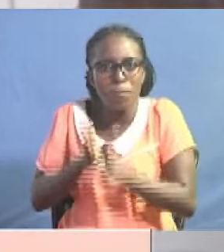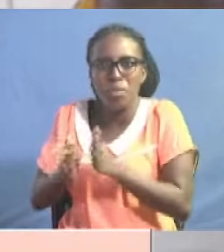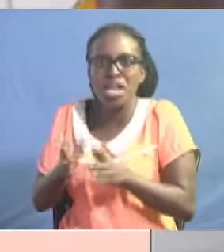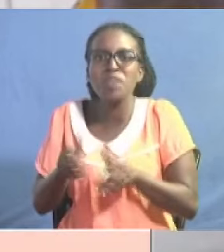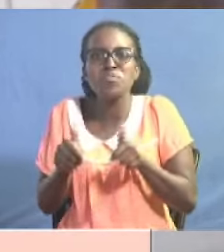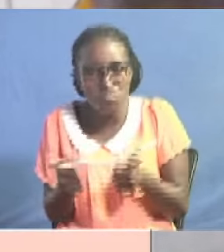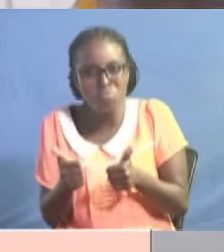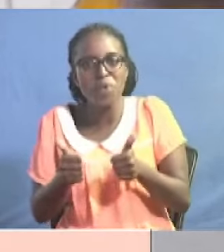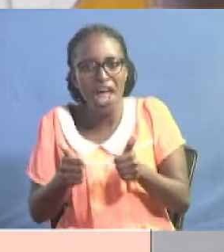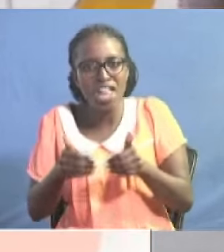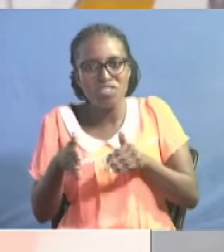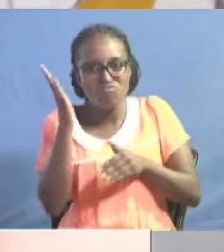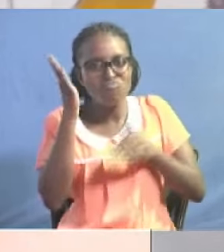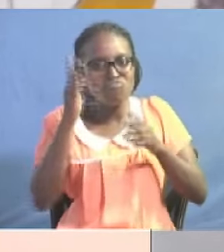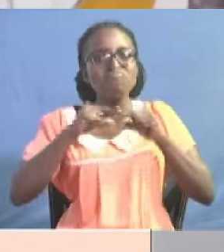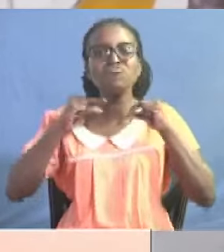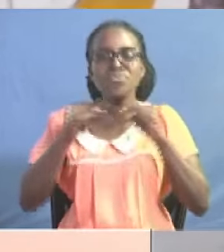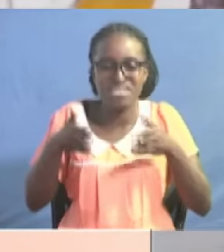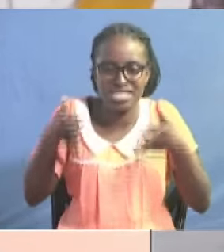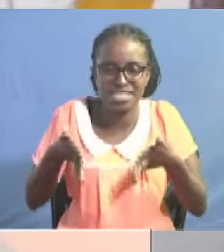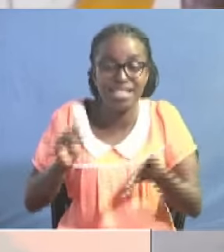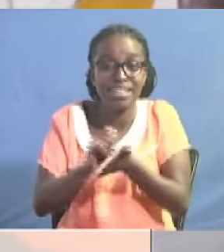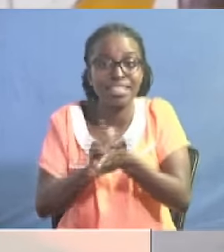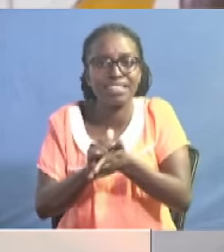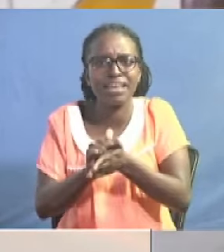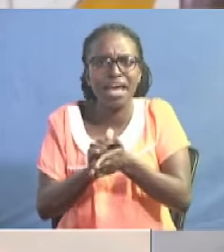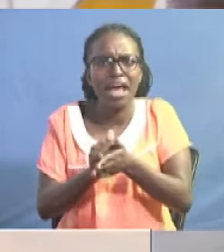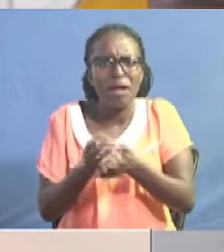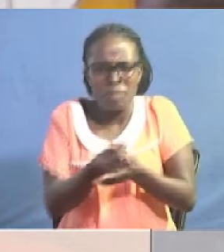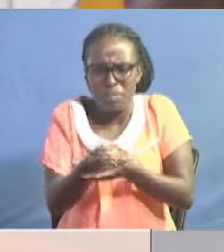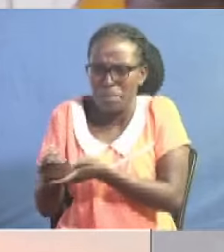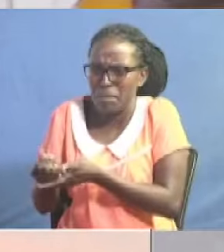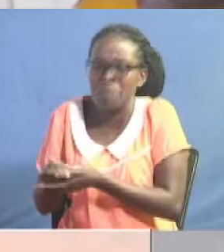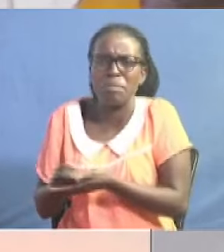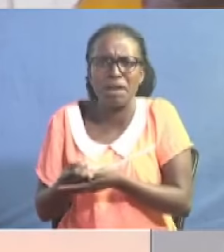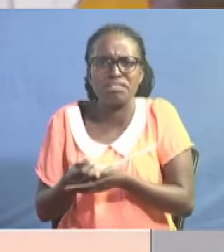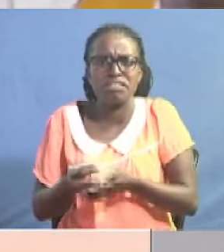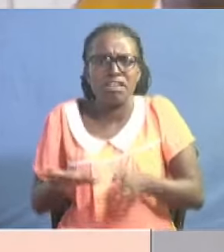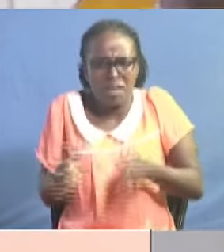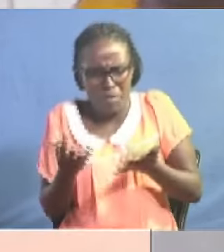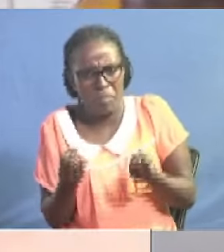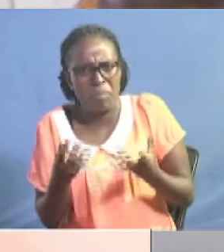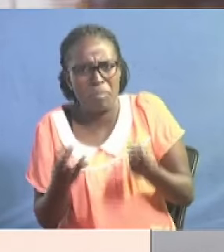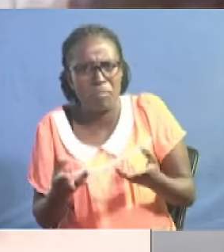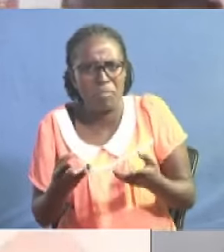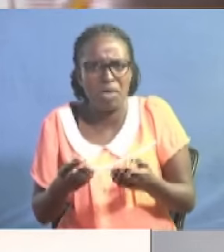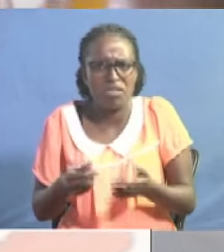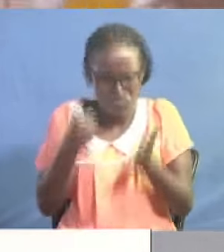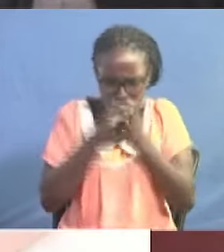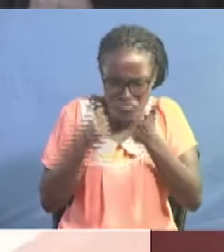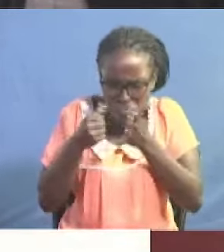priest, mfanye hesabu ni shilingi ngapi, mnipatie niandike check, muendelee nimalize hiyo